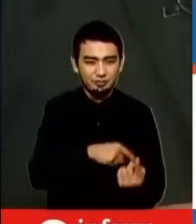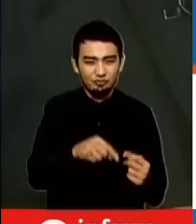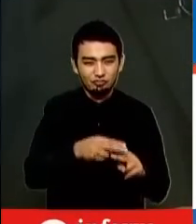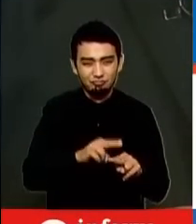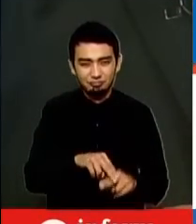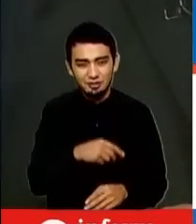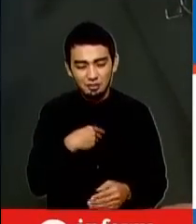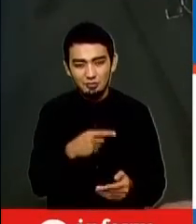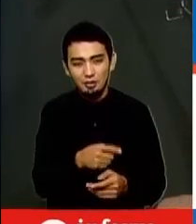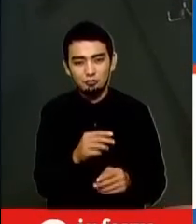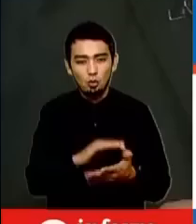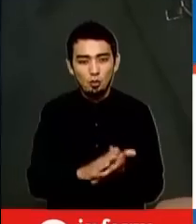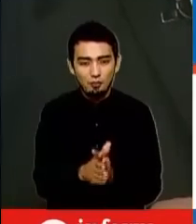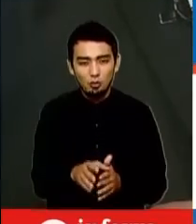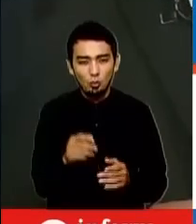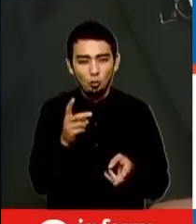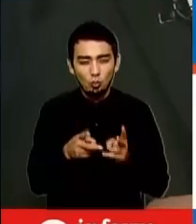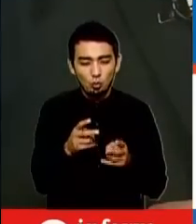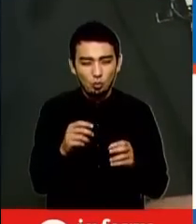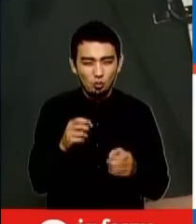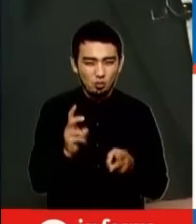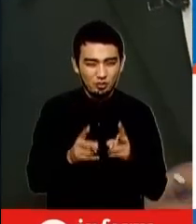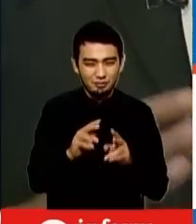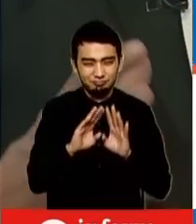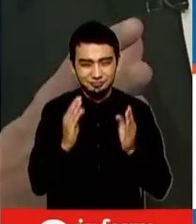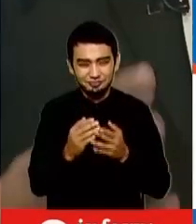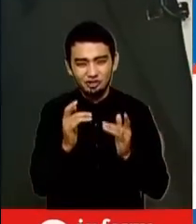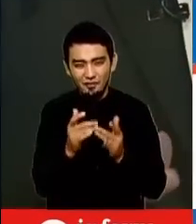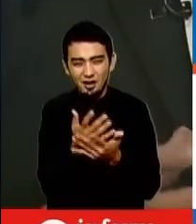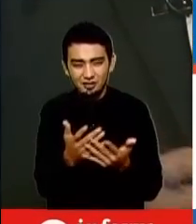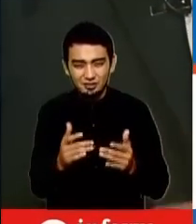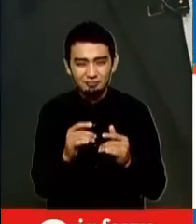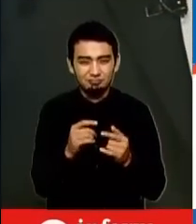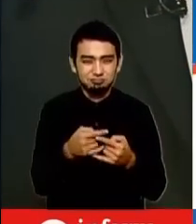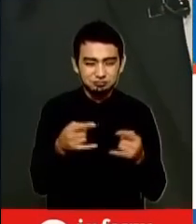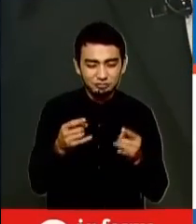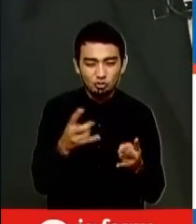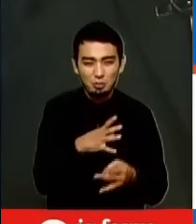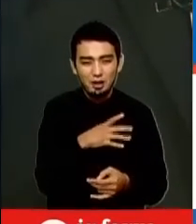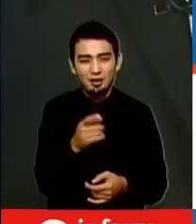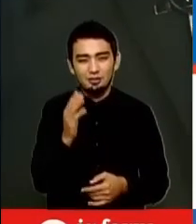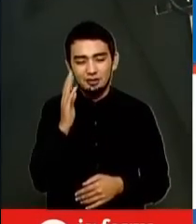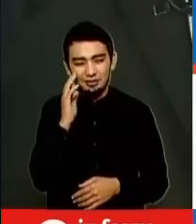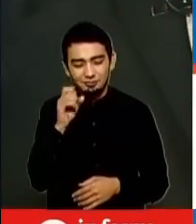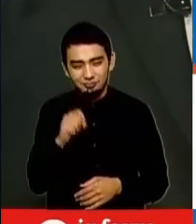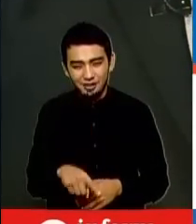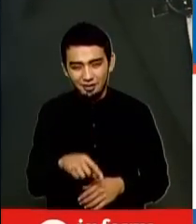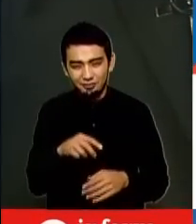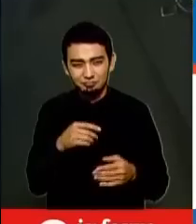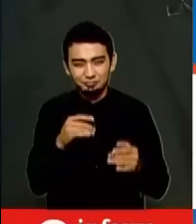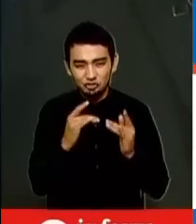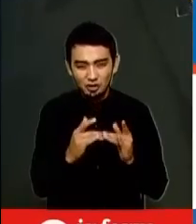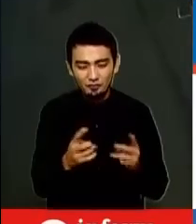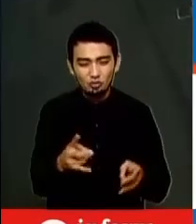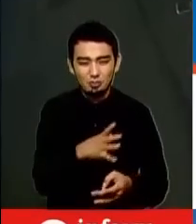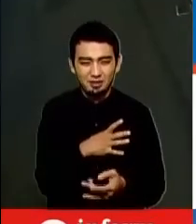договору должен был им сделать кухонный гарнитур, мебель в спальню и зал. Вот только договорные обязательства не исполнил, но продолжает работать и брать